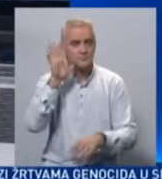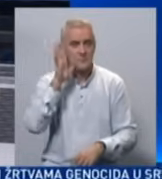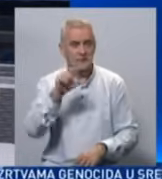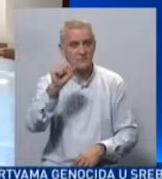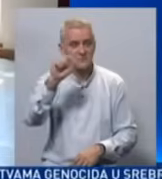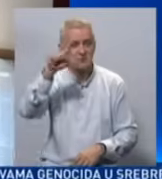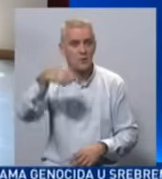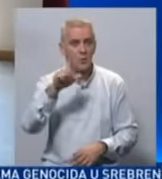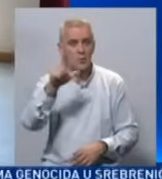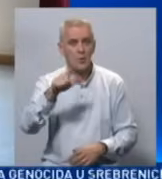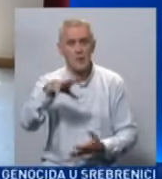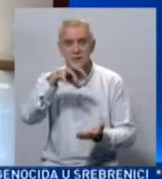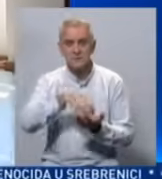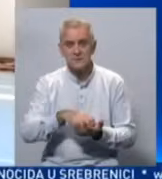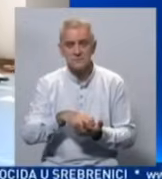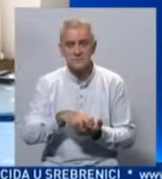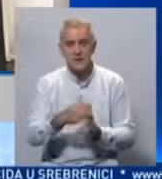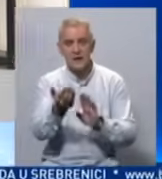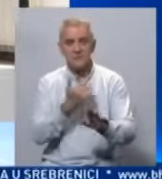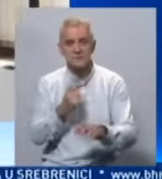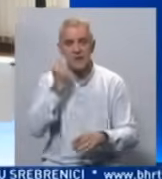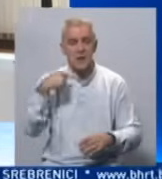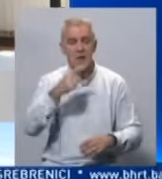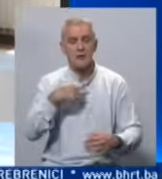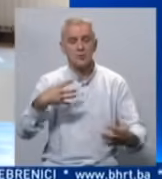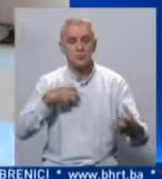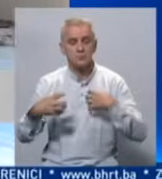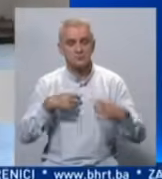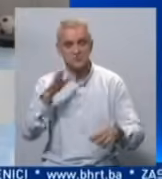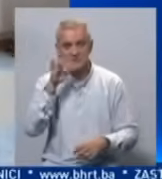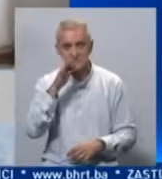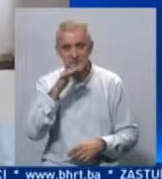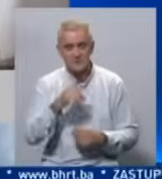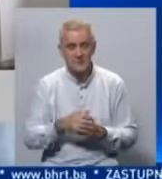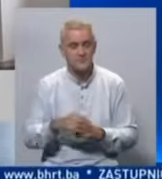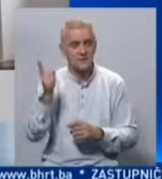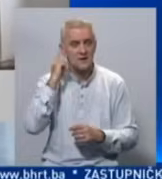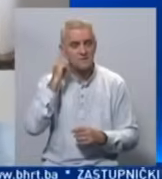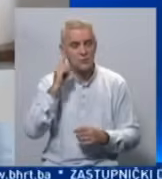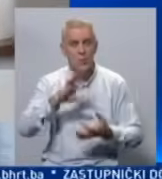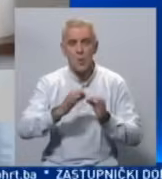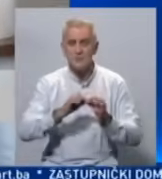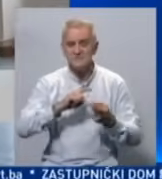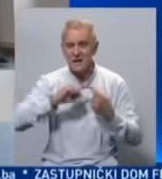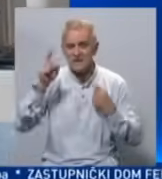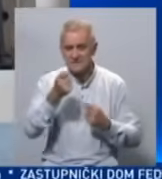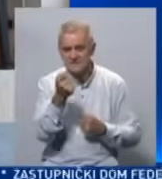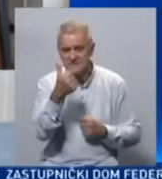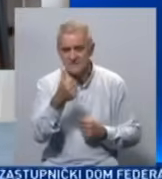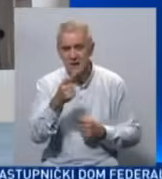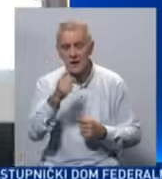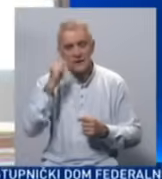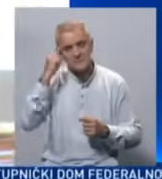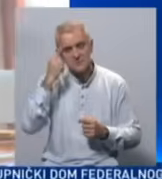12. jula na trgu Suzan Zontag ispred Narodnog pozorišta Sarajevo. Zvuk olimpijske iskre 24 je zamišljen kao